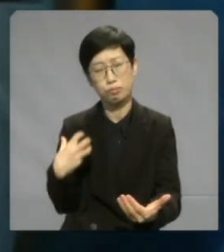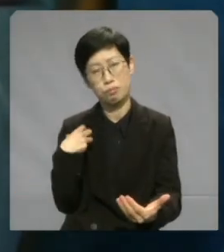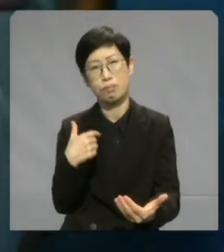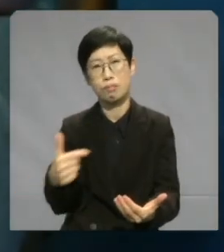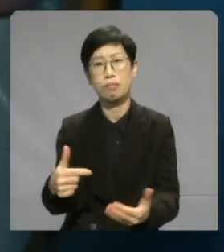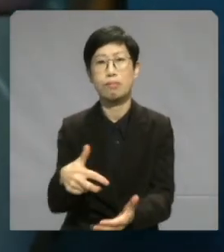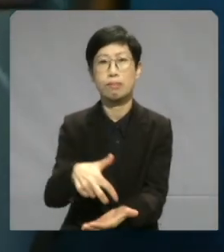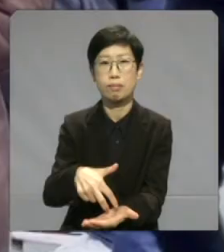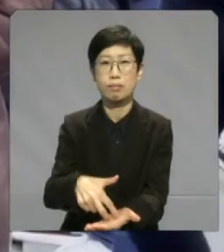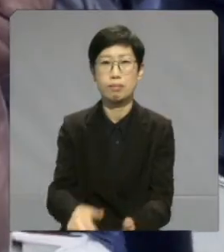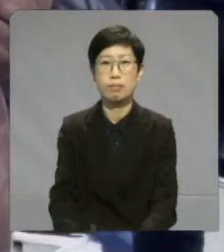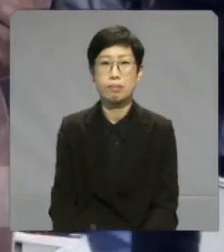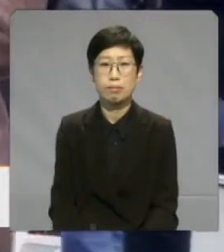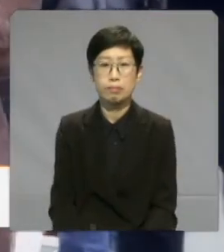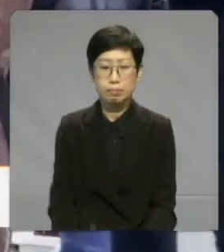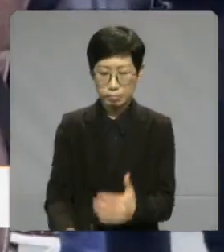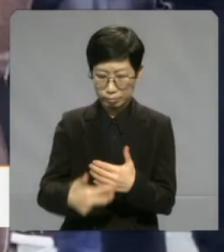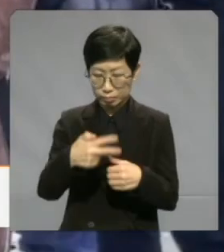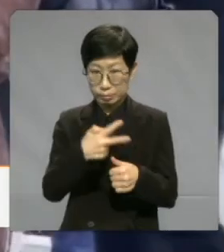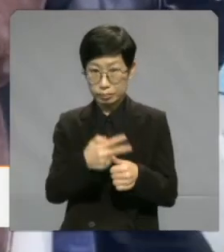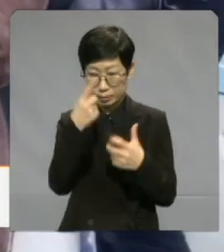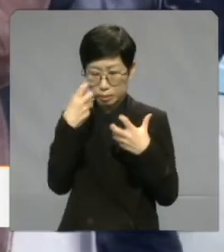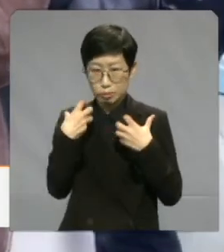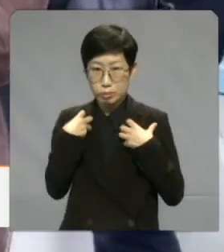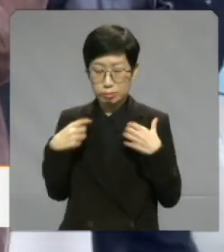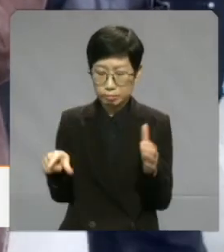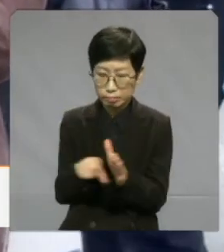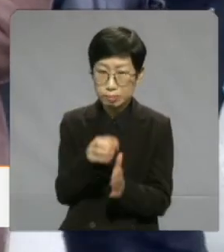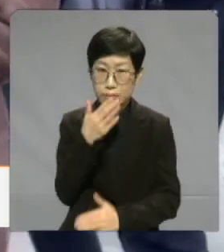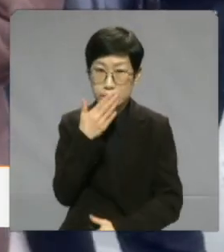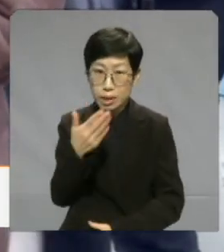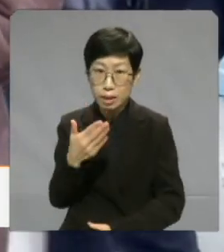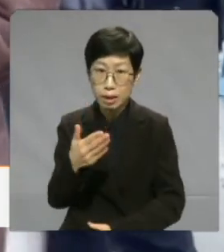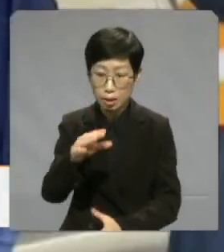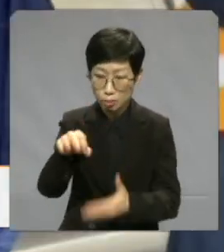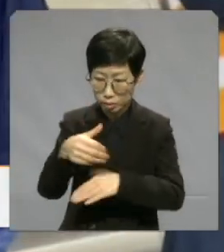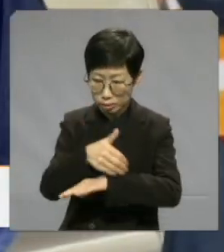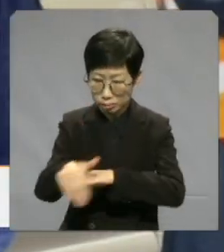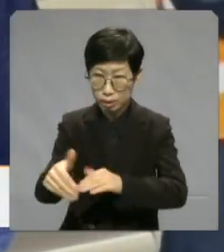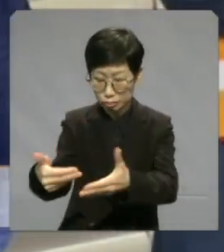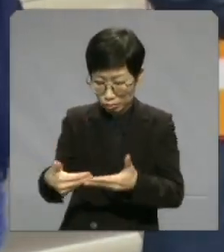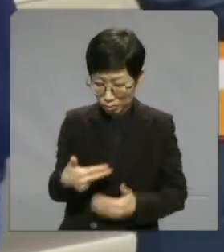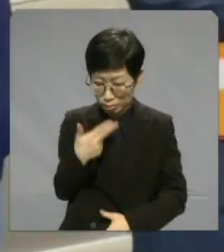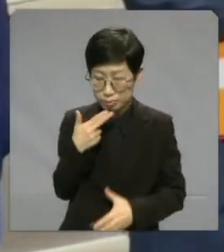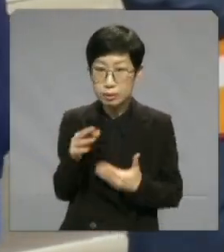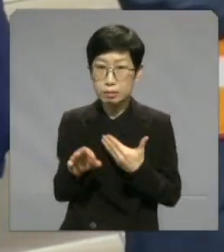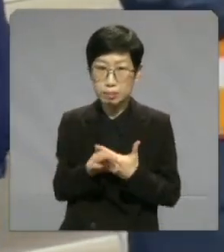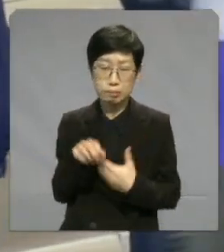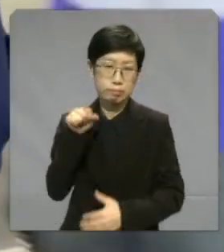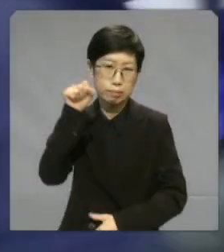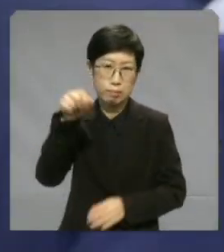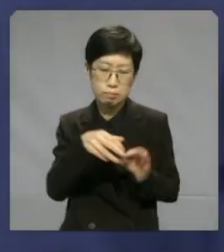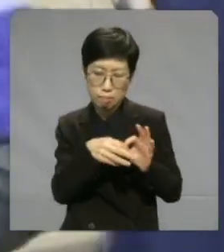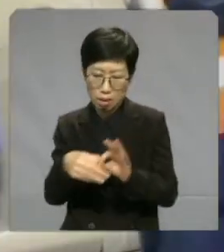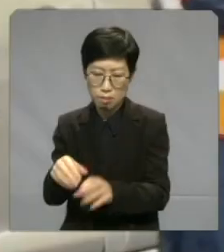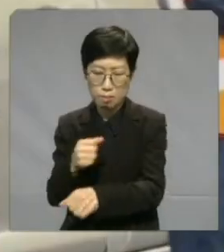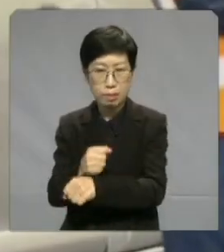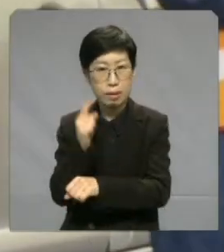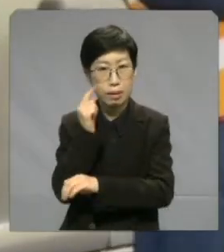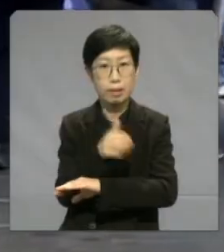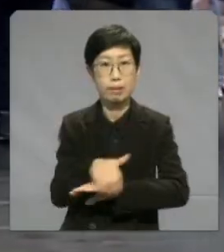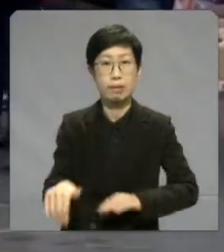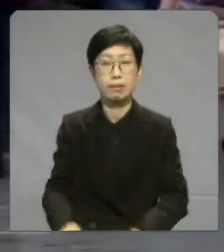있습니다. 의사들은 정부가 신뢰할 만한 임금안을 제시하지 않는 한 파업을 계속할